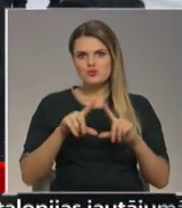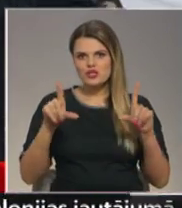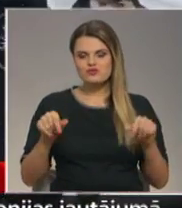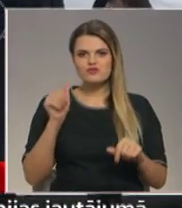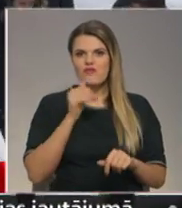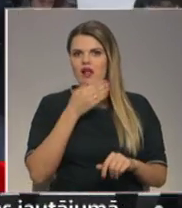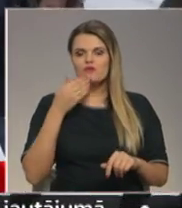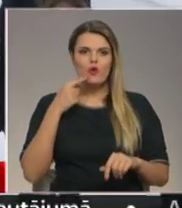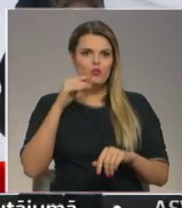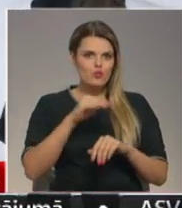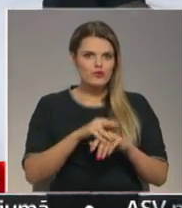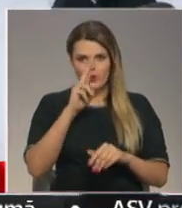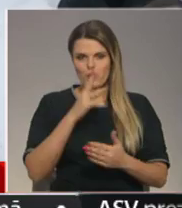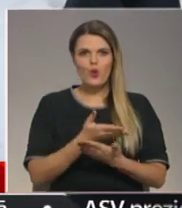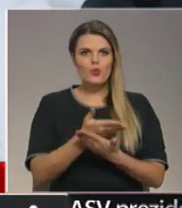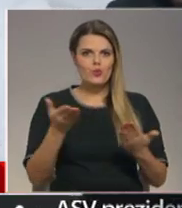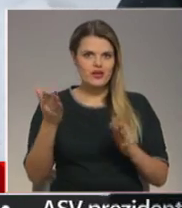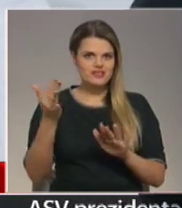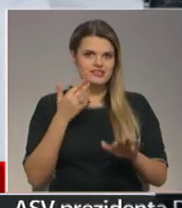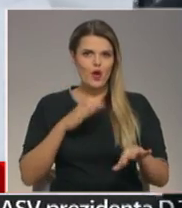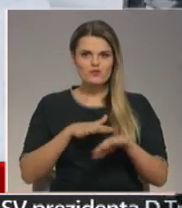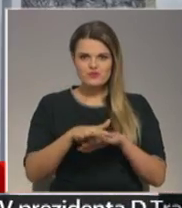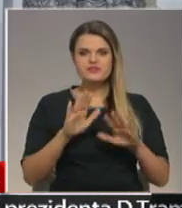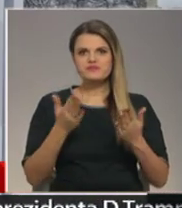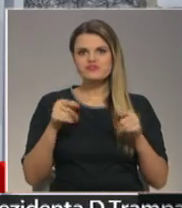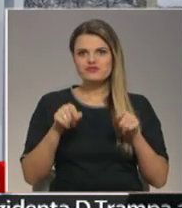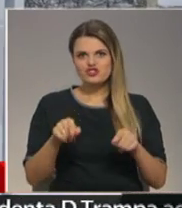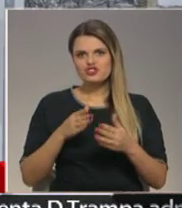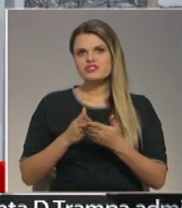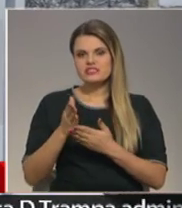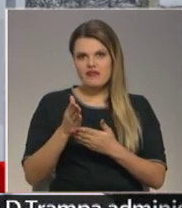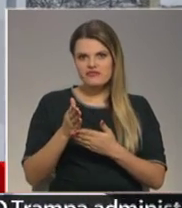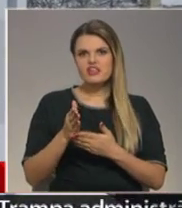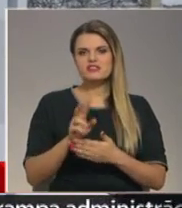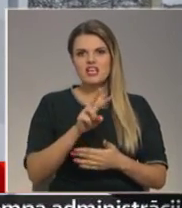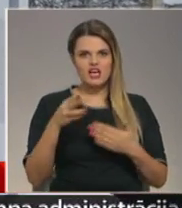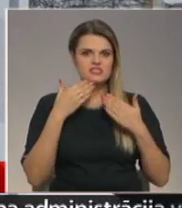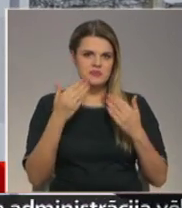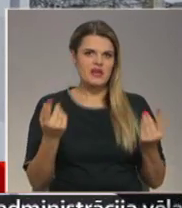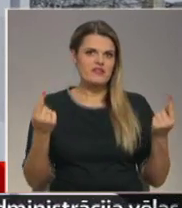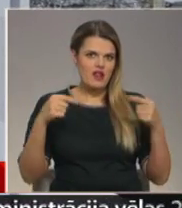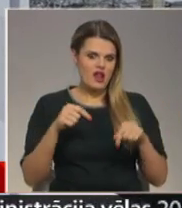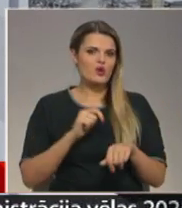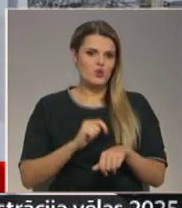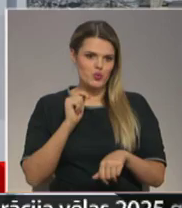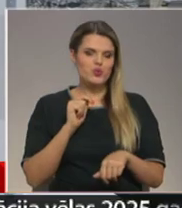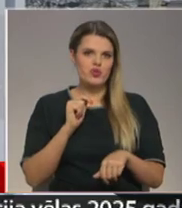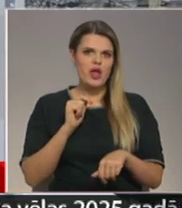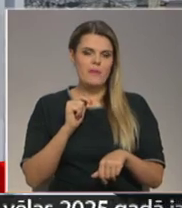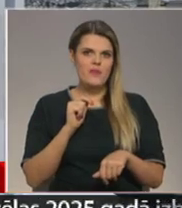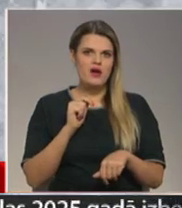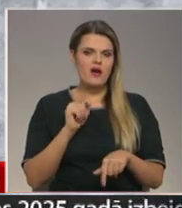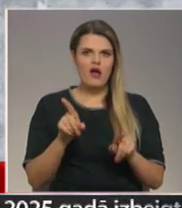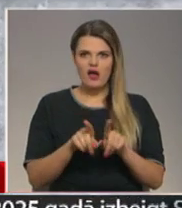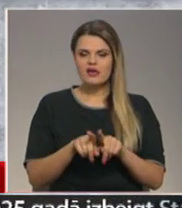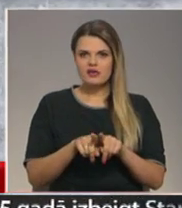nav noteikušas, no kurienes arī nāk uzbrukumi, bet nu, šī tendence, kas pēdējā laikā ir jūtama, tad